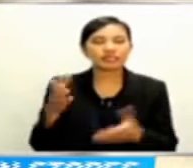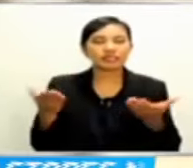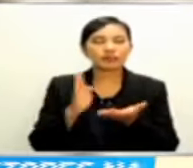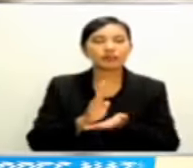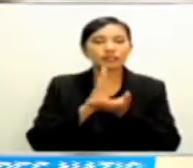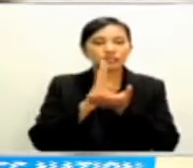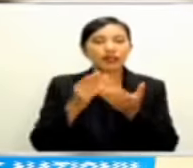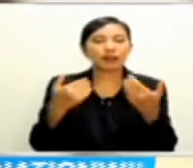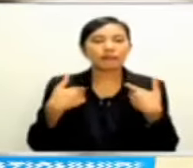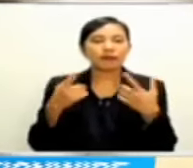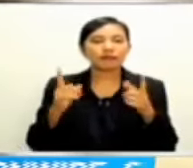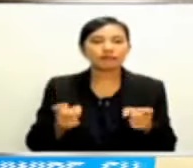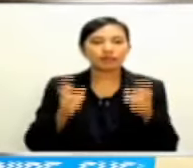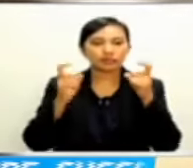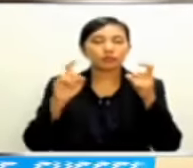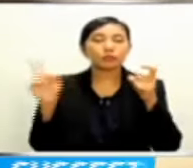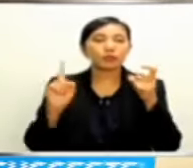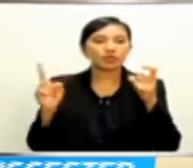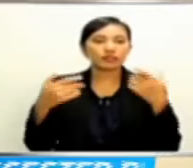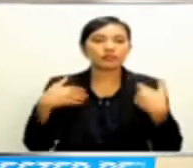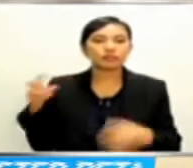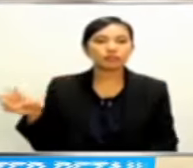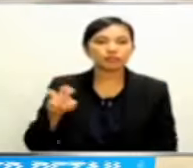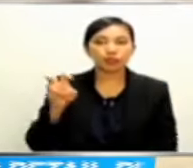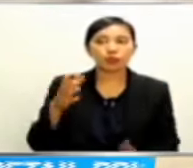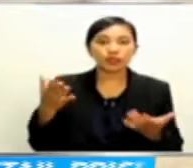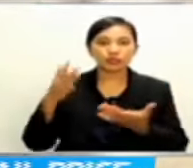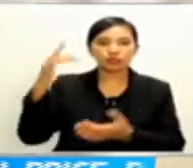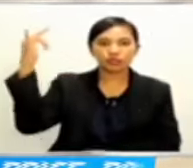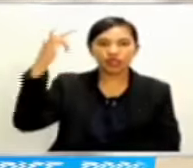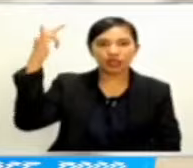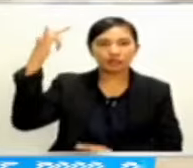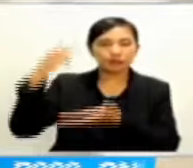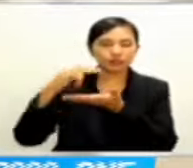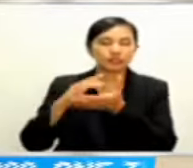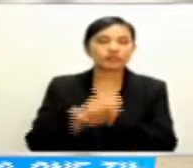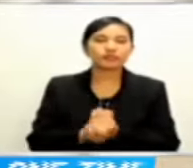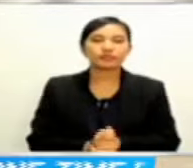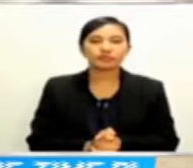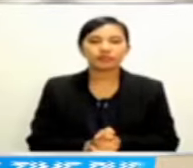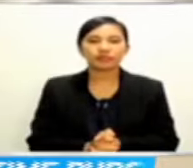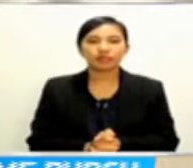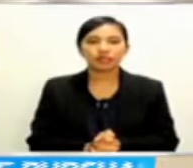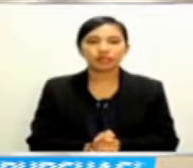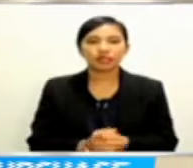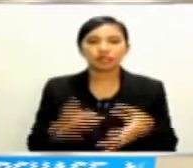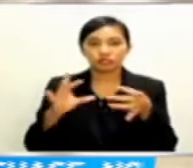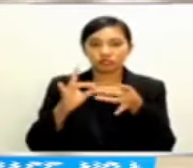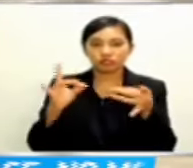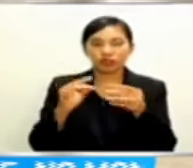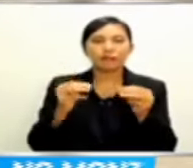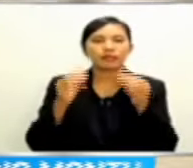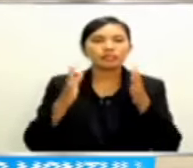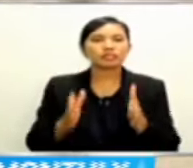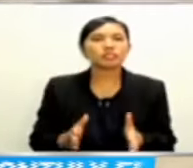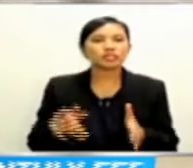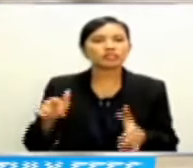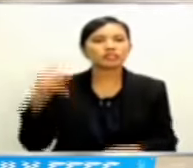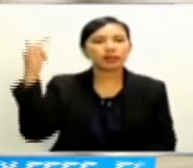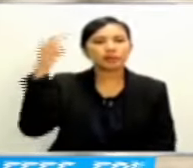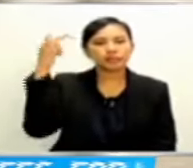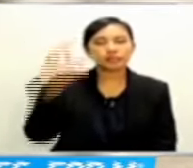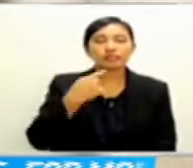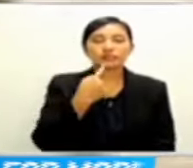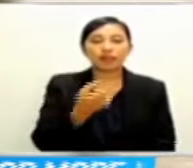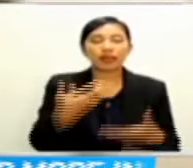pagpasok ng mga turista sa katiklan airport sabi ni Ronald roseler mga ang manager ng katiklan airport mas mabilis na kasi ang